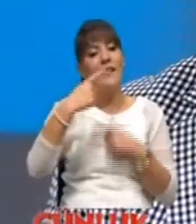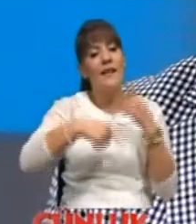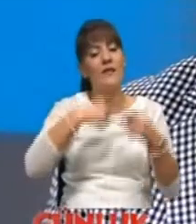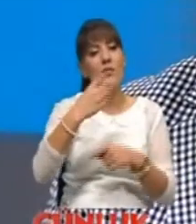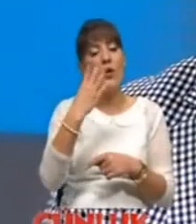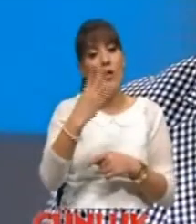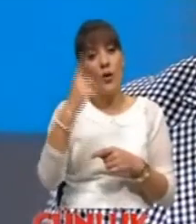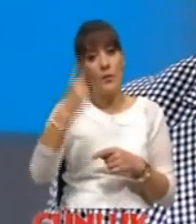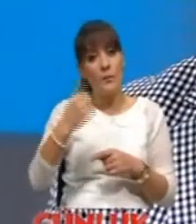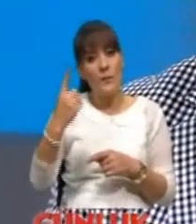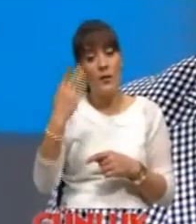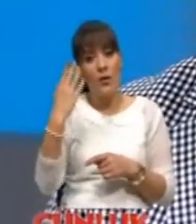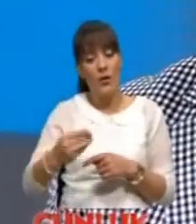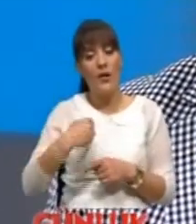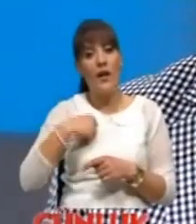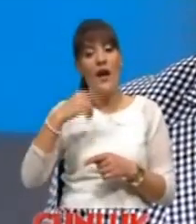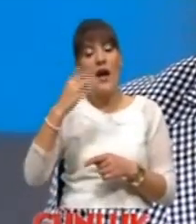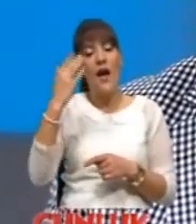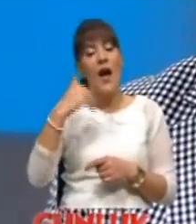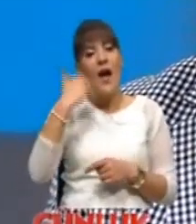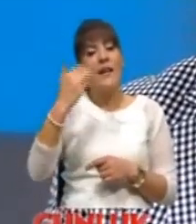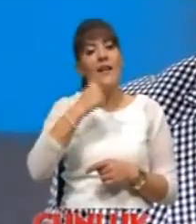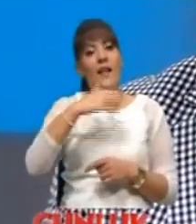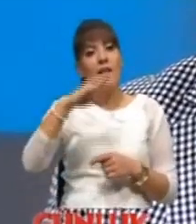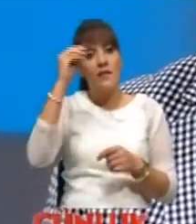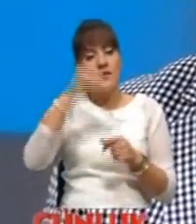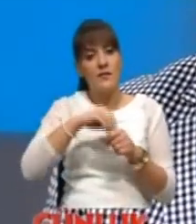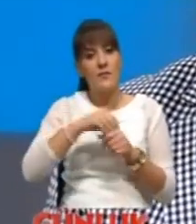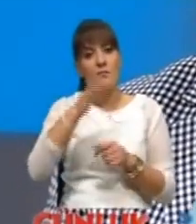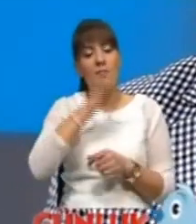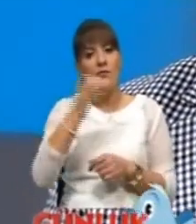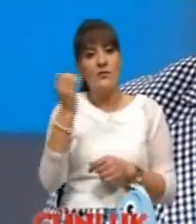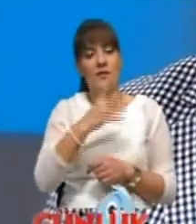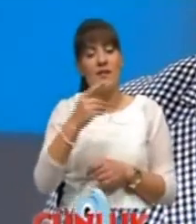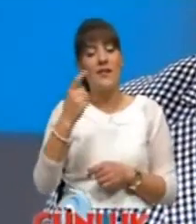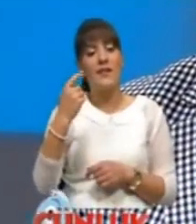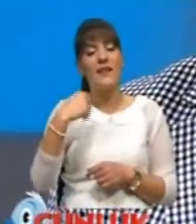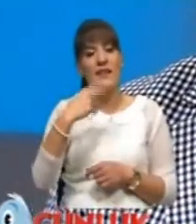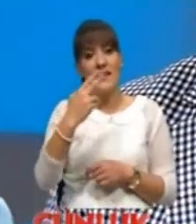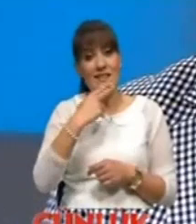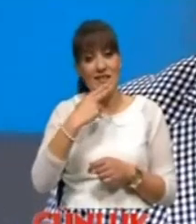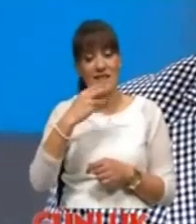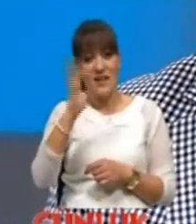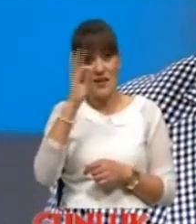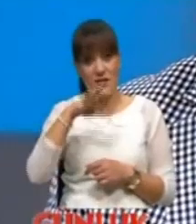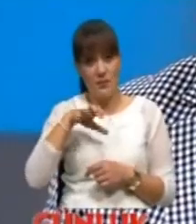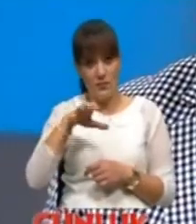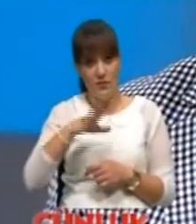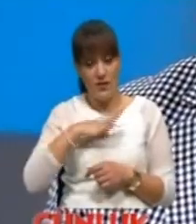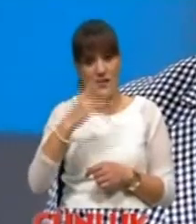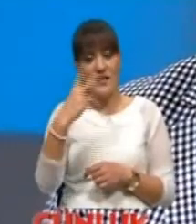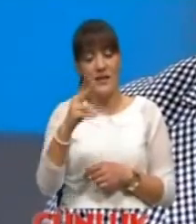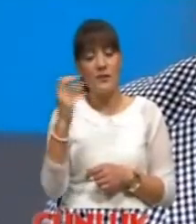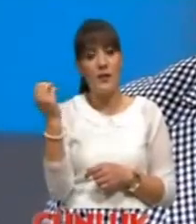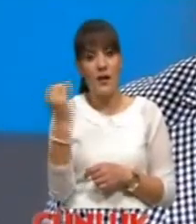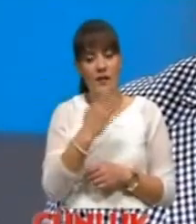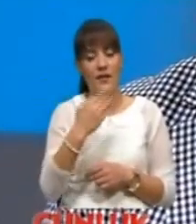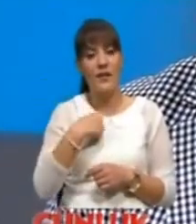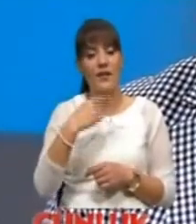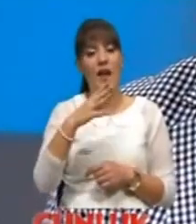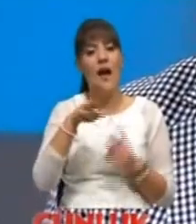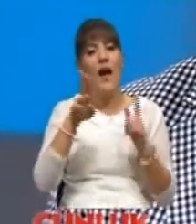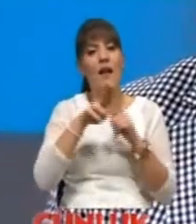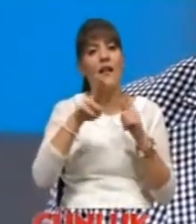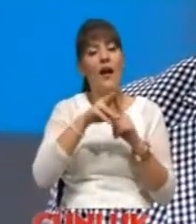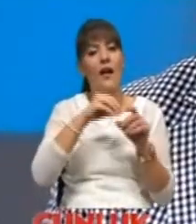daha azalmış durumda Akdeniz için. Evet. Yani 500 adet dişi birey yeşil kaplumbağa varsa 2000 adet karette birey